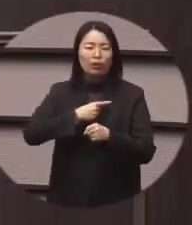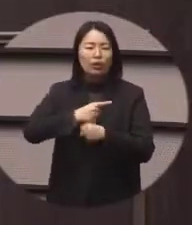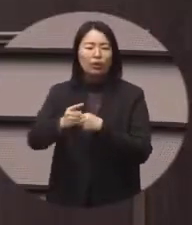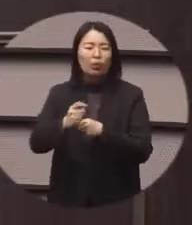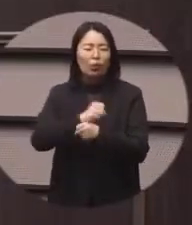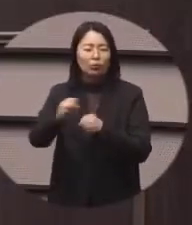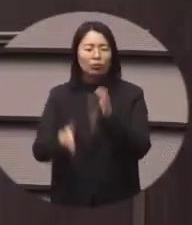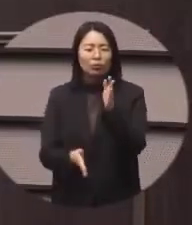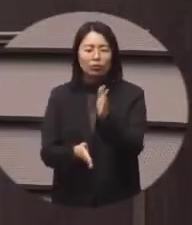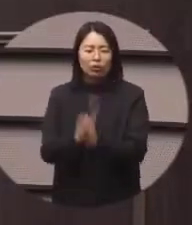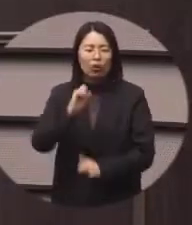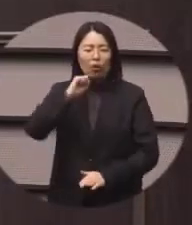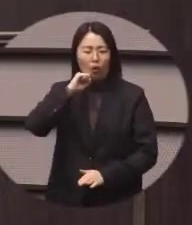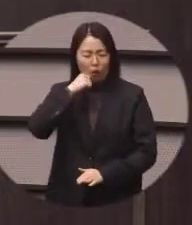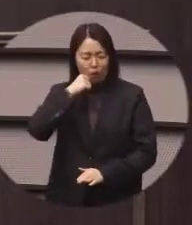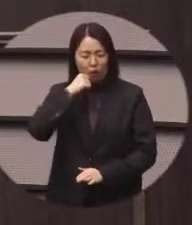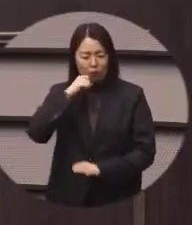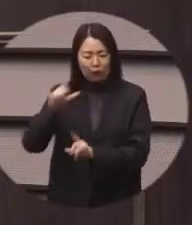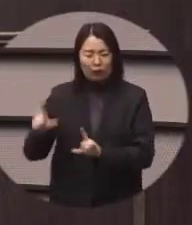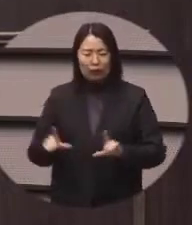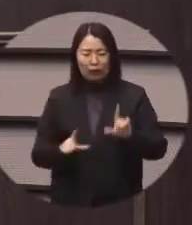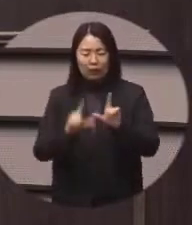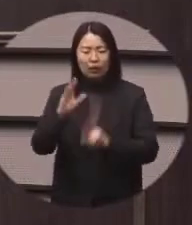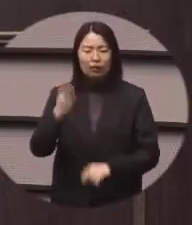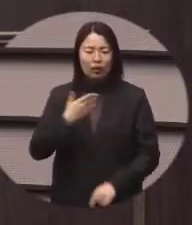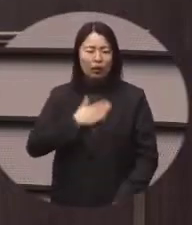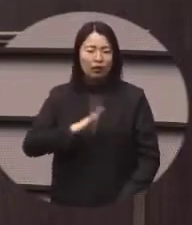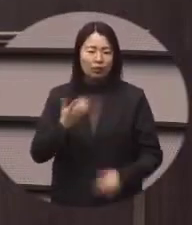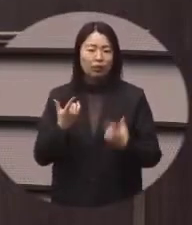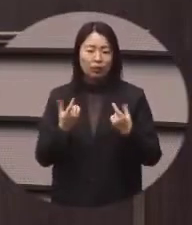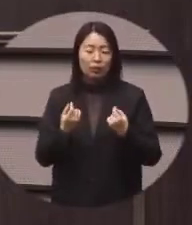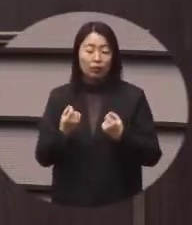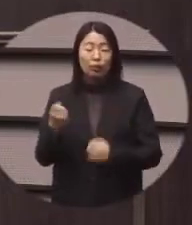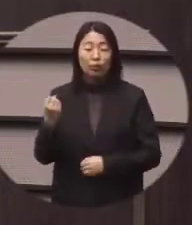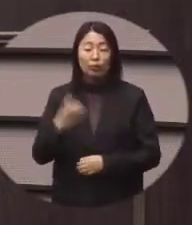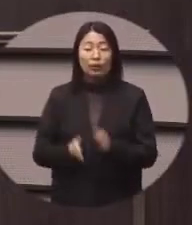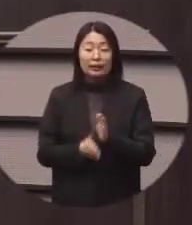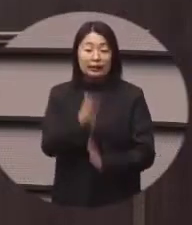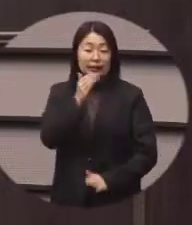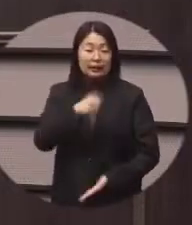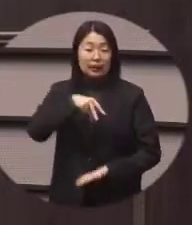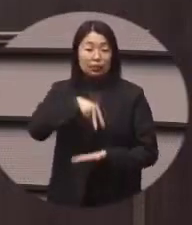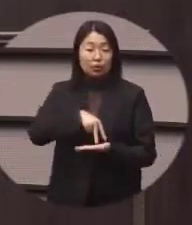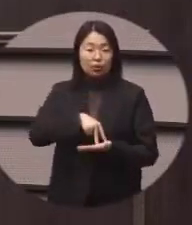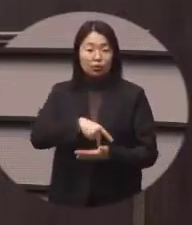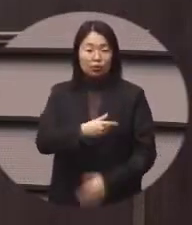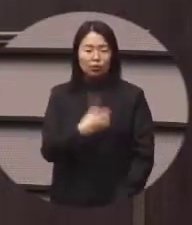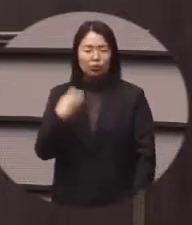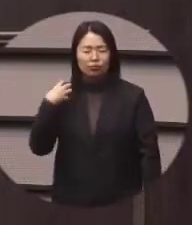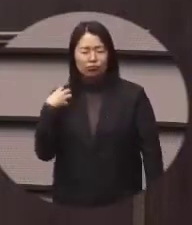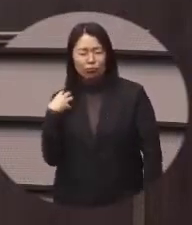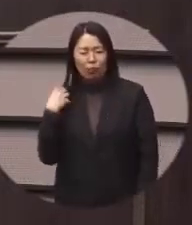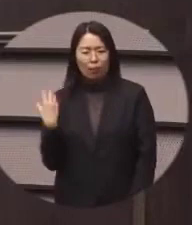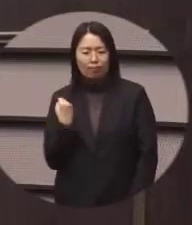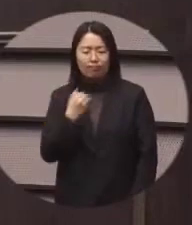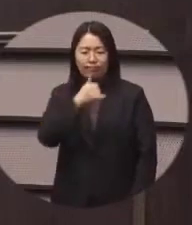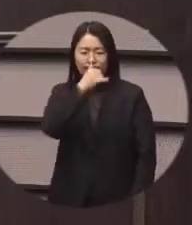때보다 어려운 한 해가 될 것으로 예상되며 시정을 이끌어가야 할 시장으로서 무거운 책임감을 갖게